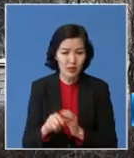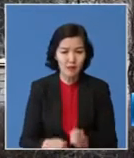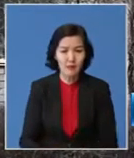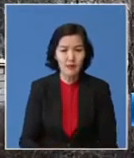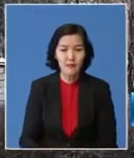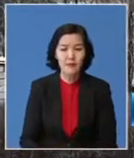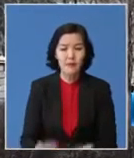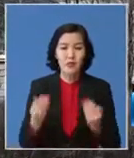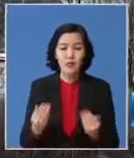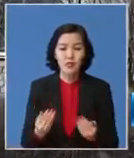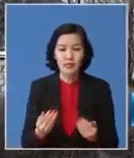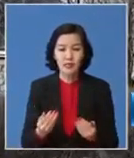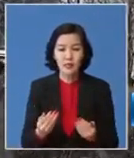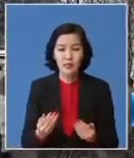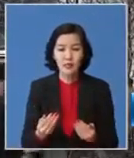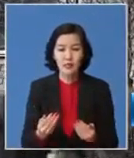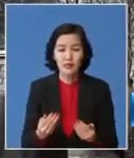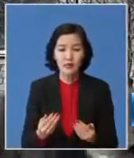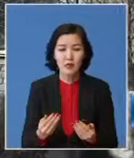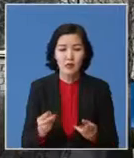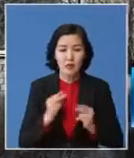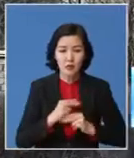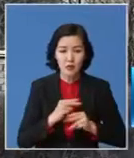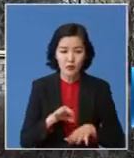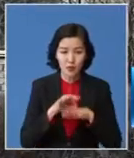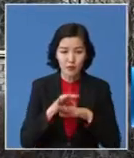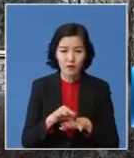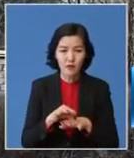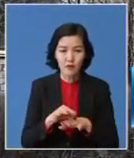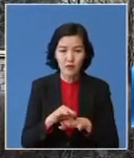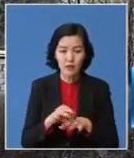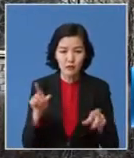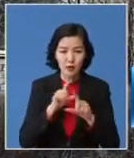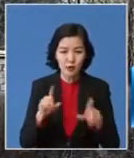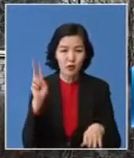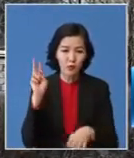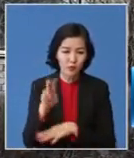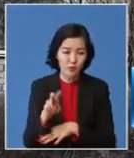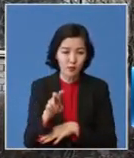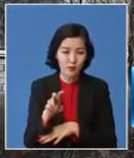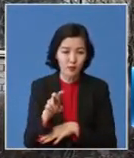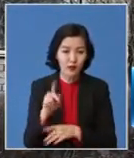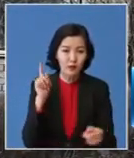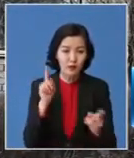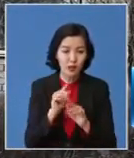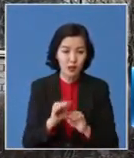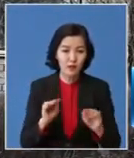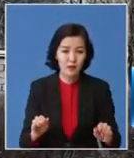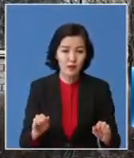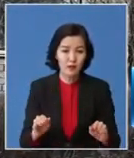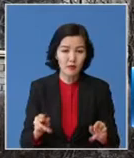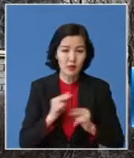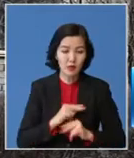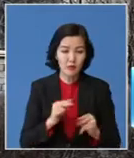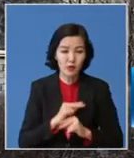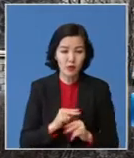В данное время сейчас у нас работа проводится. Мы по школам ходим сейчас, работаем именно